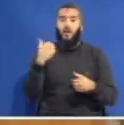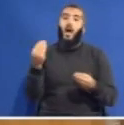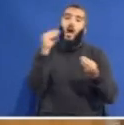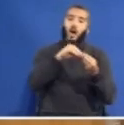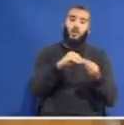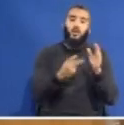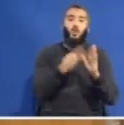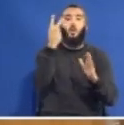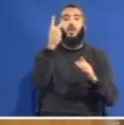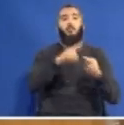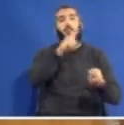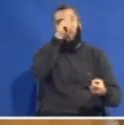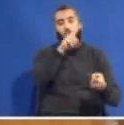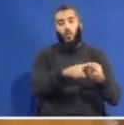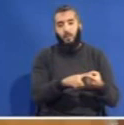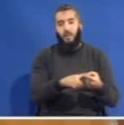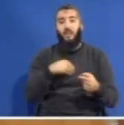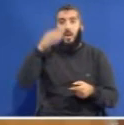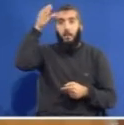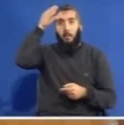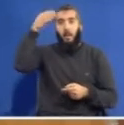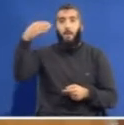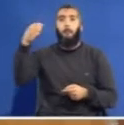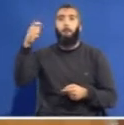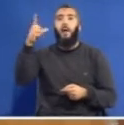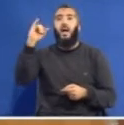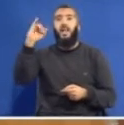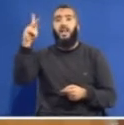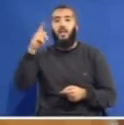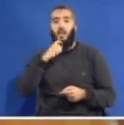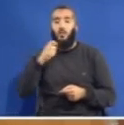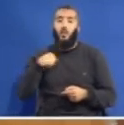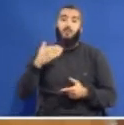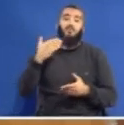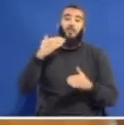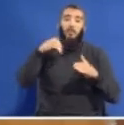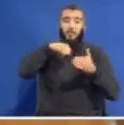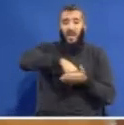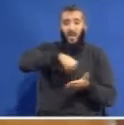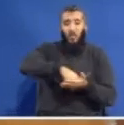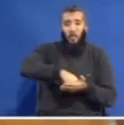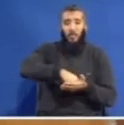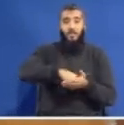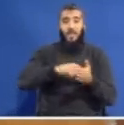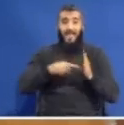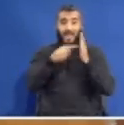ثاني، لأن كما قال السادة الملكية أقل القضاء يومان وأكثره خمسة أيام.